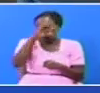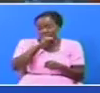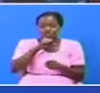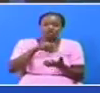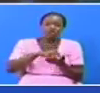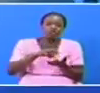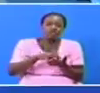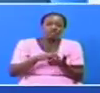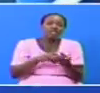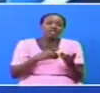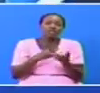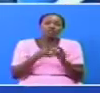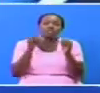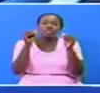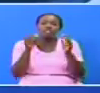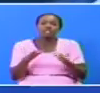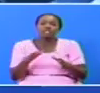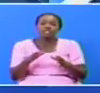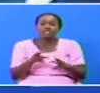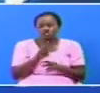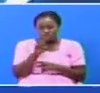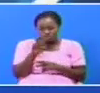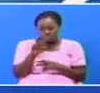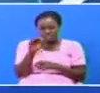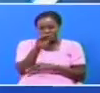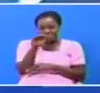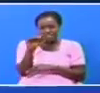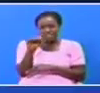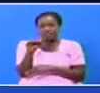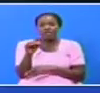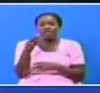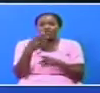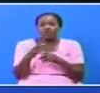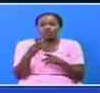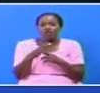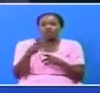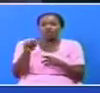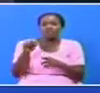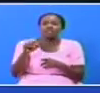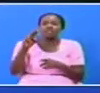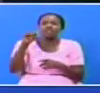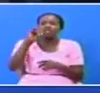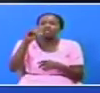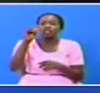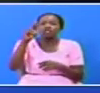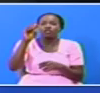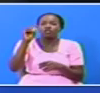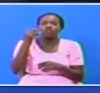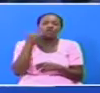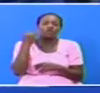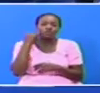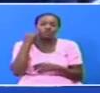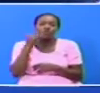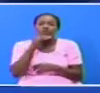Matiang'i alijiunga na walimu kusimamia mtihani inayoendelea KCSE katika shule ya sekondari ya wavulana ya Njoro iliyoko katika kaunti ya